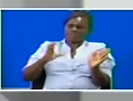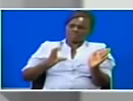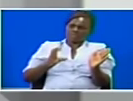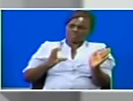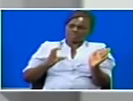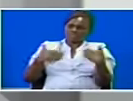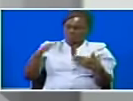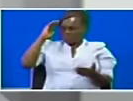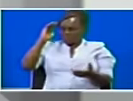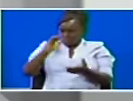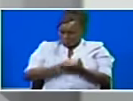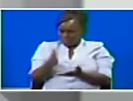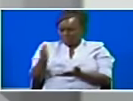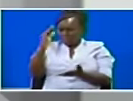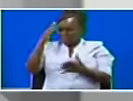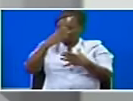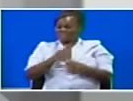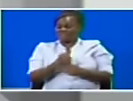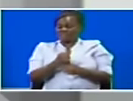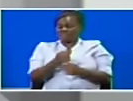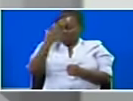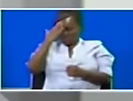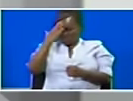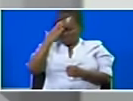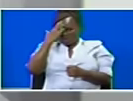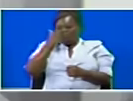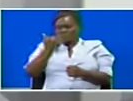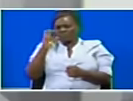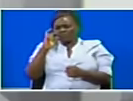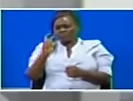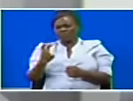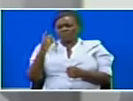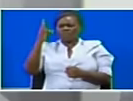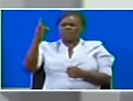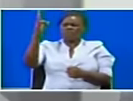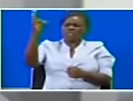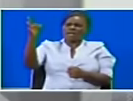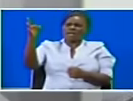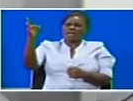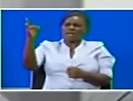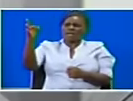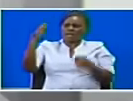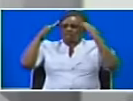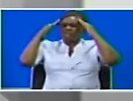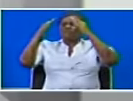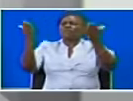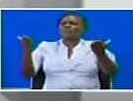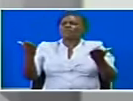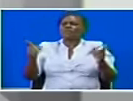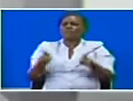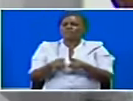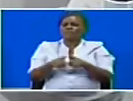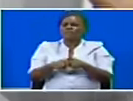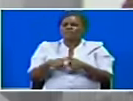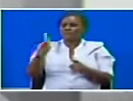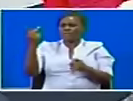watu tunawaamini kwamba wanaelewa mambo yote. Kwa hivyo ni vizuri tuangalie mbele, tuangalie tunaenda tunaelekea wapi kama wananchi wa Kenya.